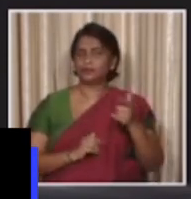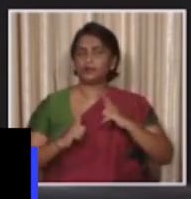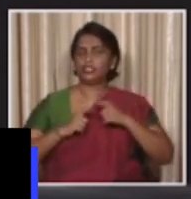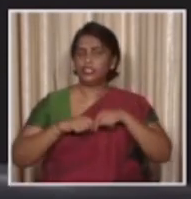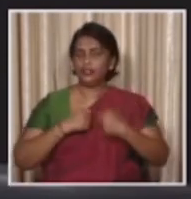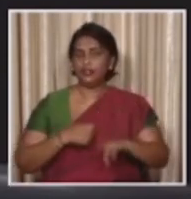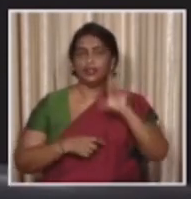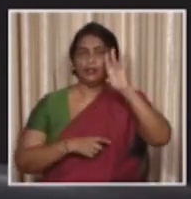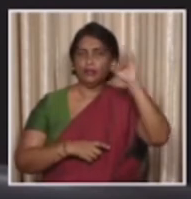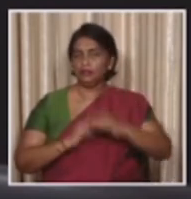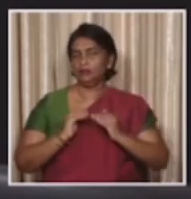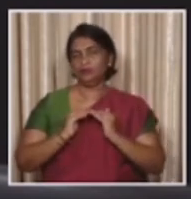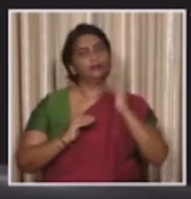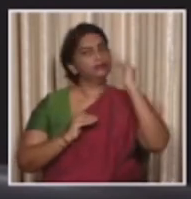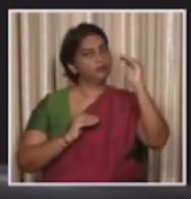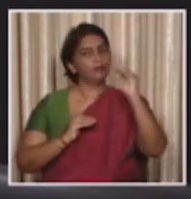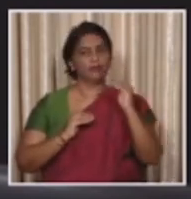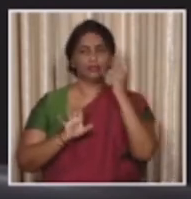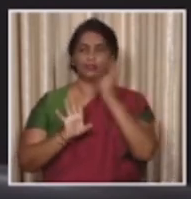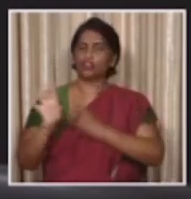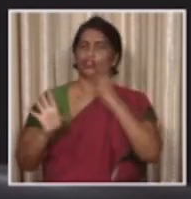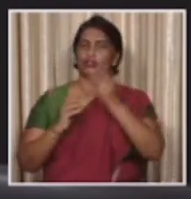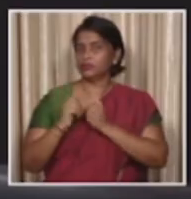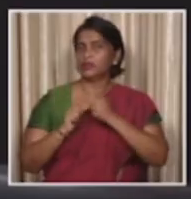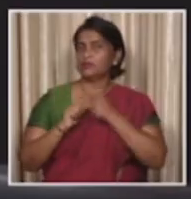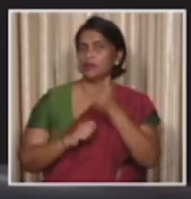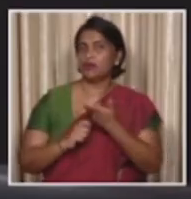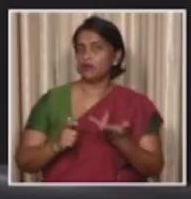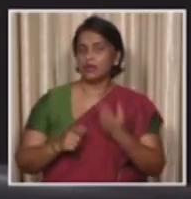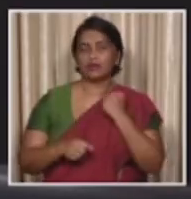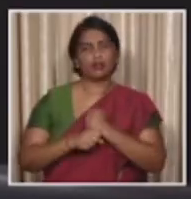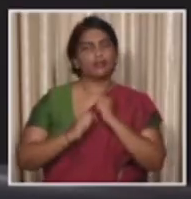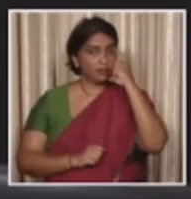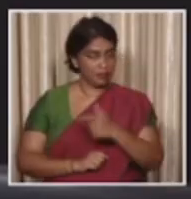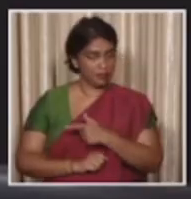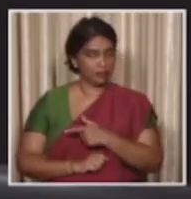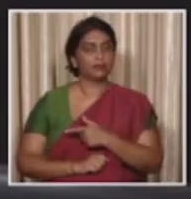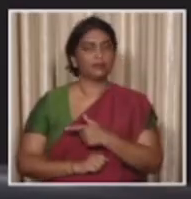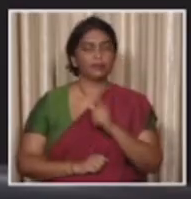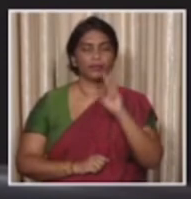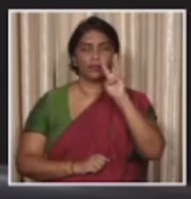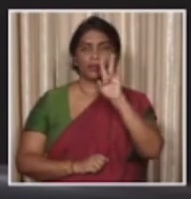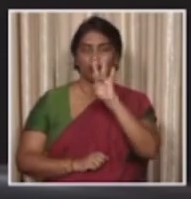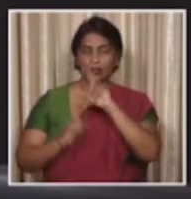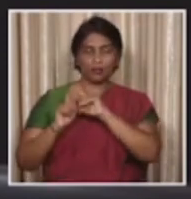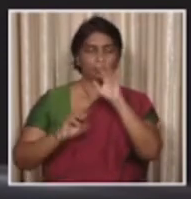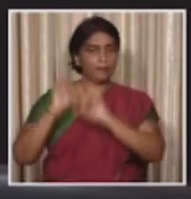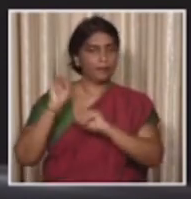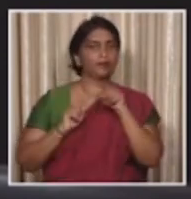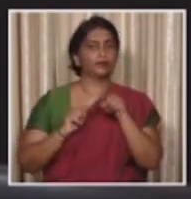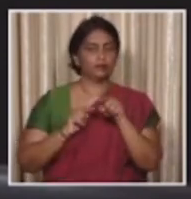වියදම් දීමනාව 25000 දක්වා අඛණ්ඩව අවුරුදු 3ක් ගෙවන්නේ කොහොමද? රාජ්‍ය සේවක වැටුප 125යි මූලික